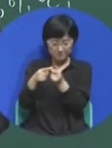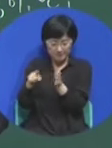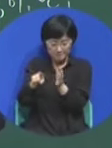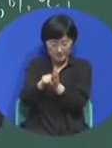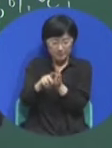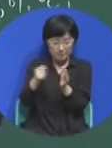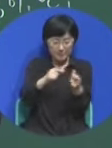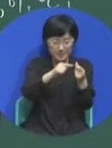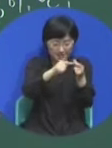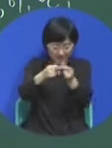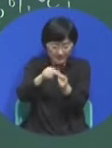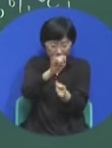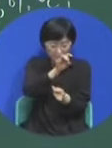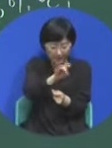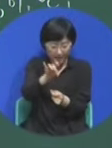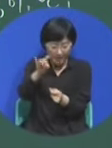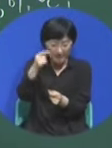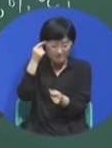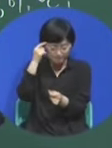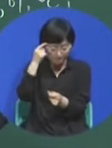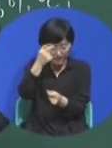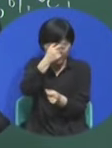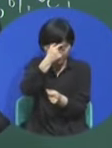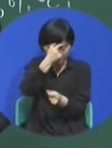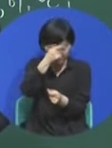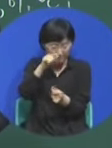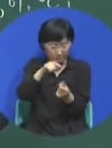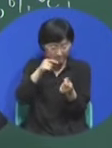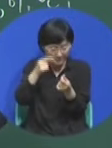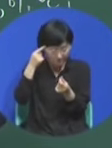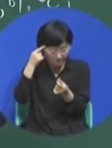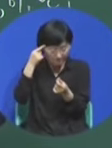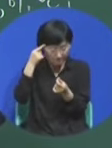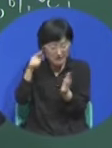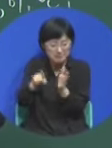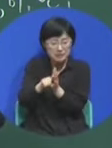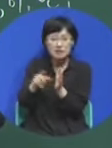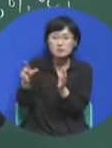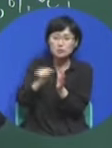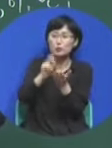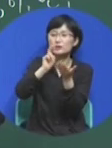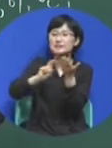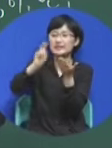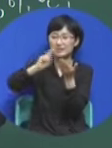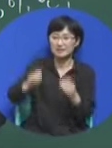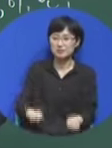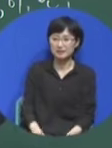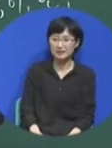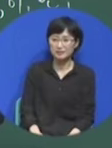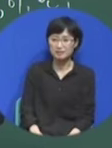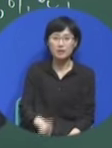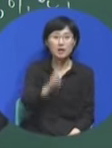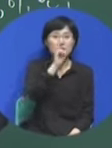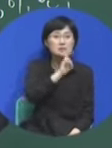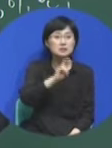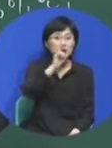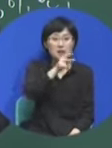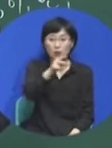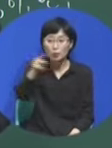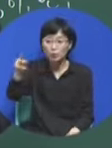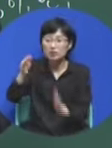不管怎么样，愿你们唱赞美的时候凭着信心要唱. 그 가사 하나 하나를 묵상하면서 찬송하는 거예요. 而且要默想每一句歌词来唱. 네, 찬송은 곡조 있는 기도라고도